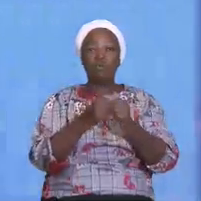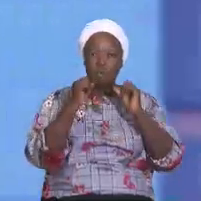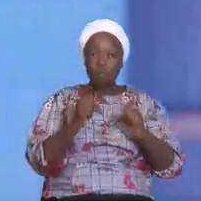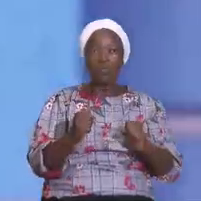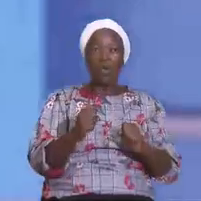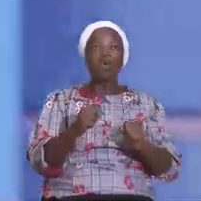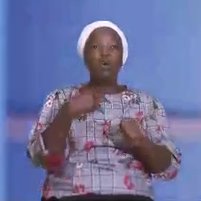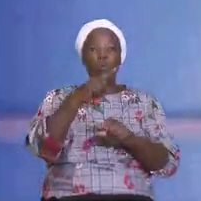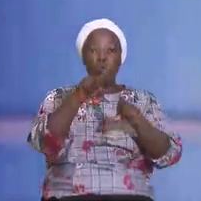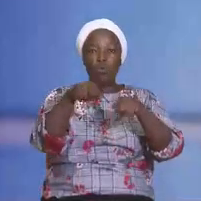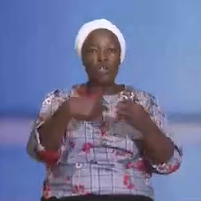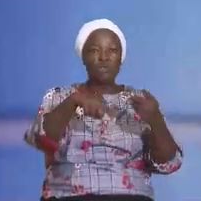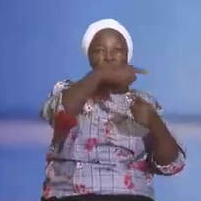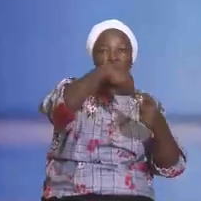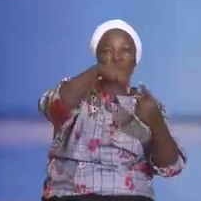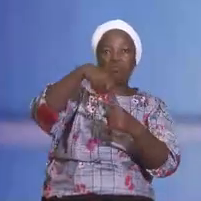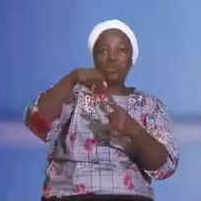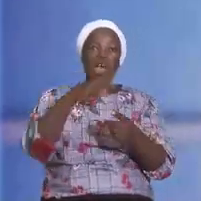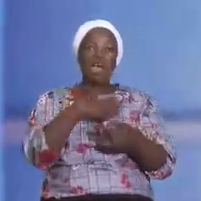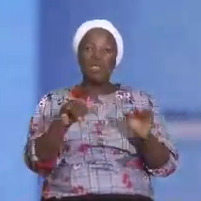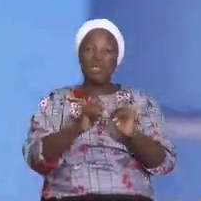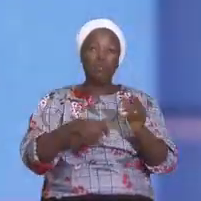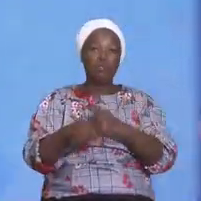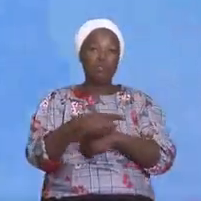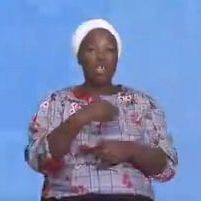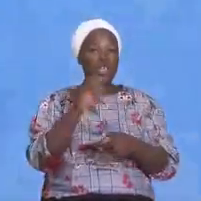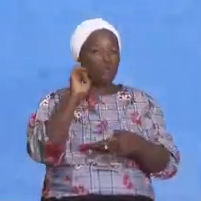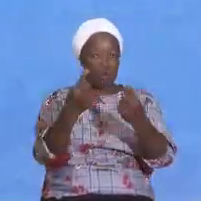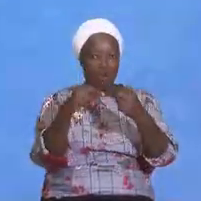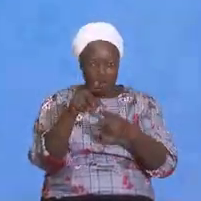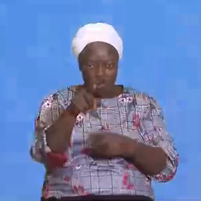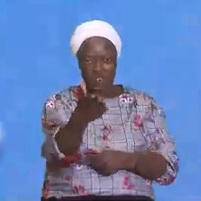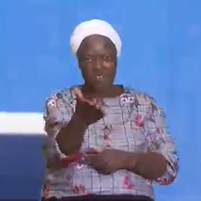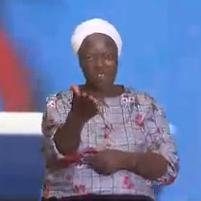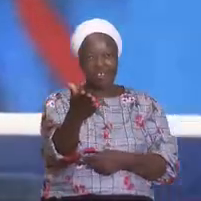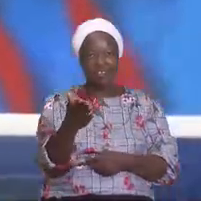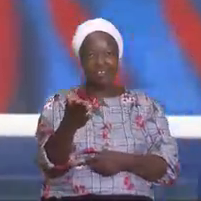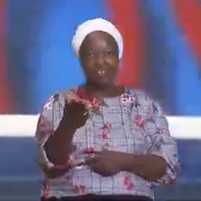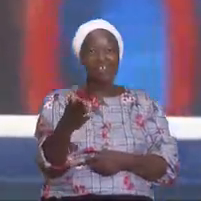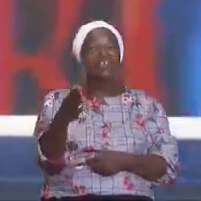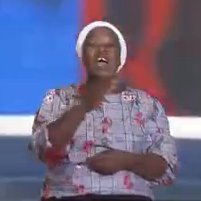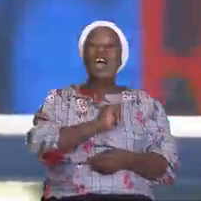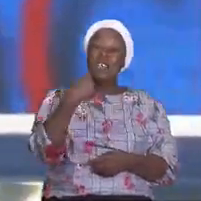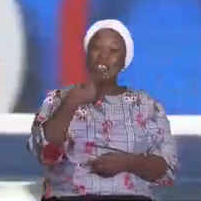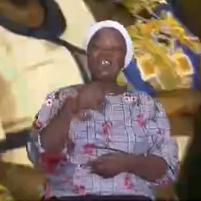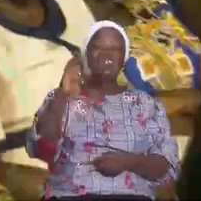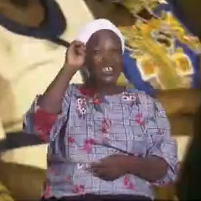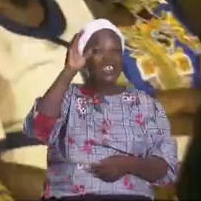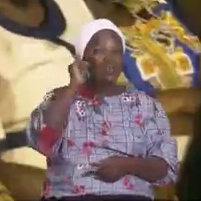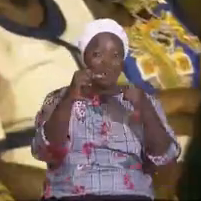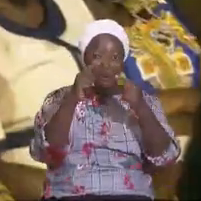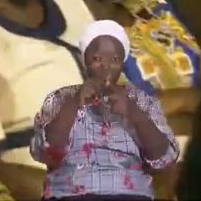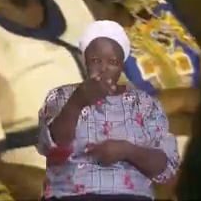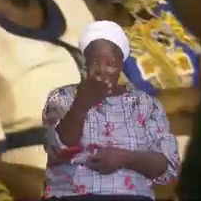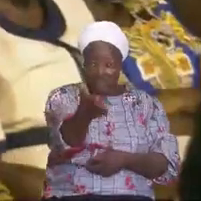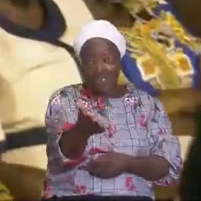Et il a été oint du Saint-Esprit et de force, et il allait, qui allait de lui en lui. Il est le même, il viendra